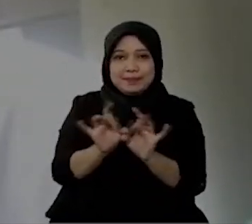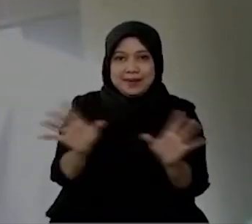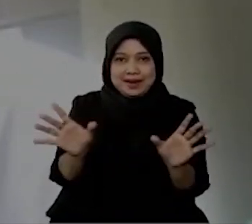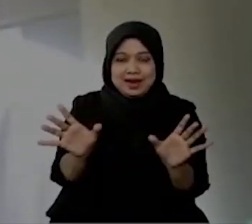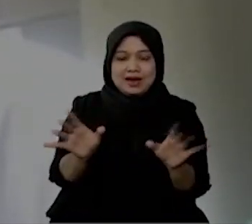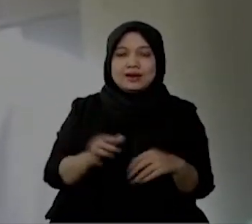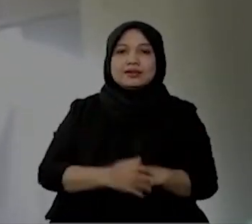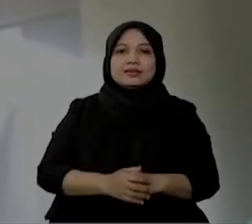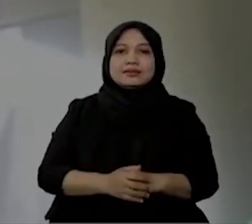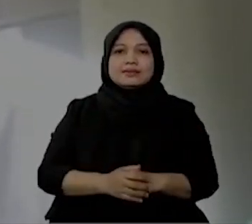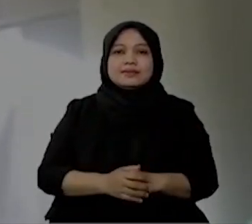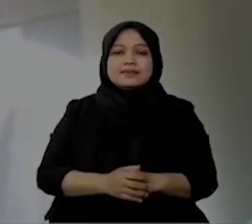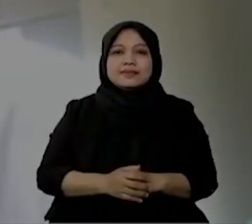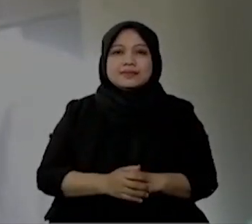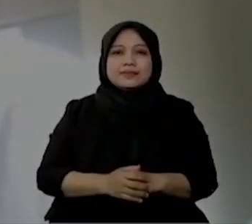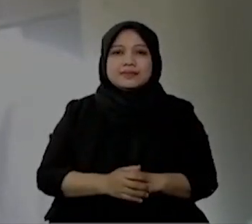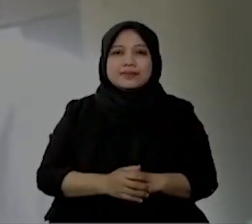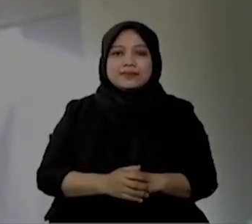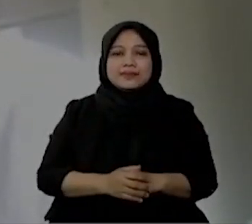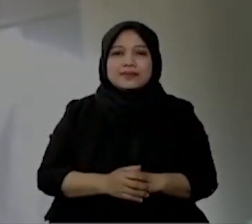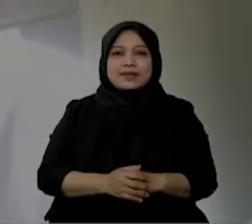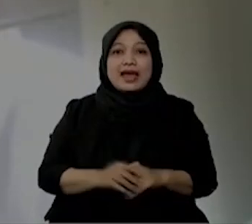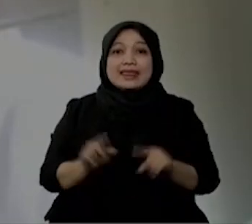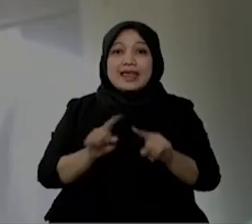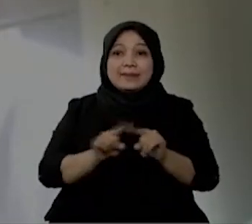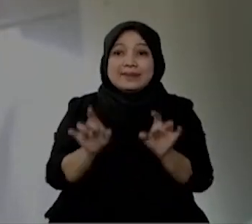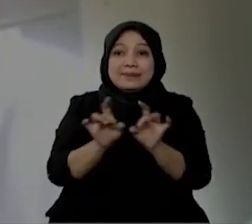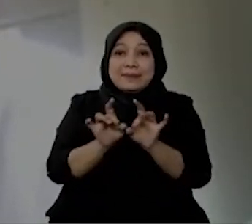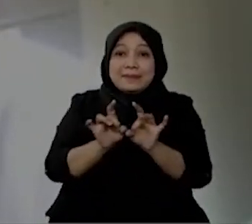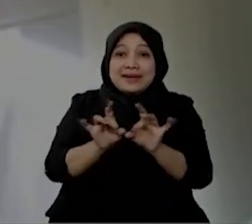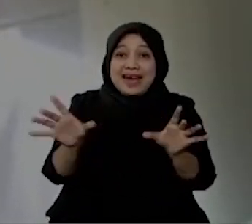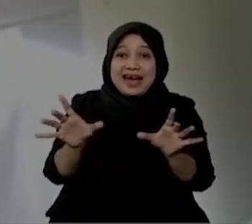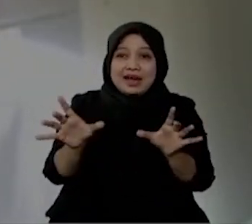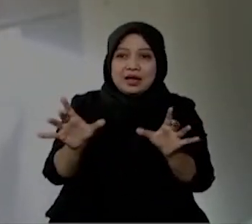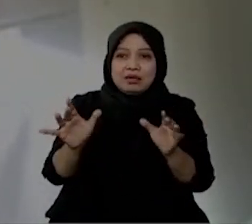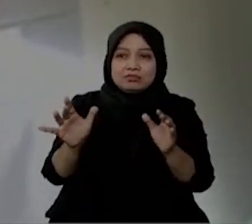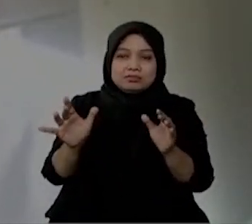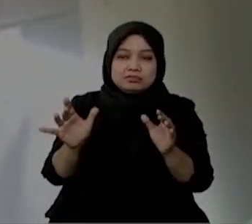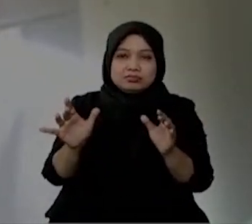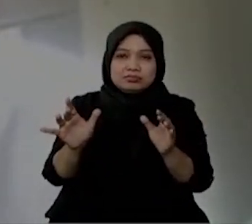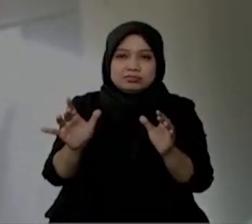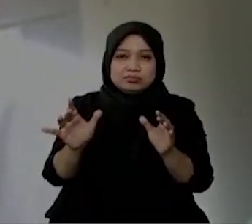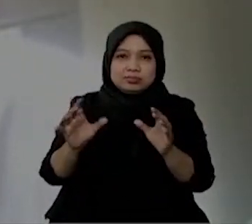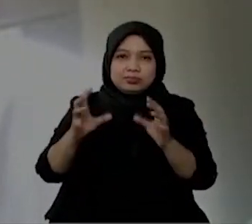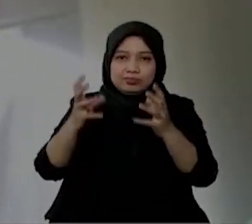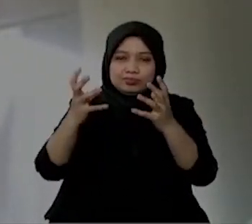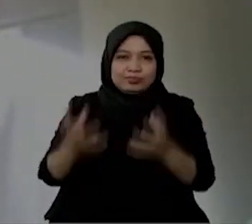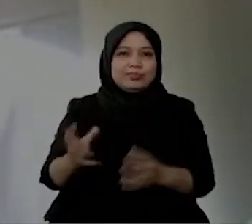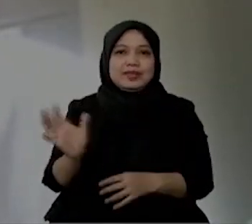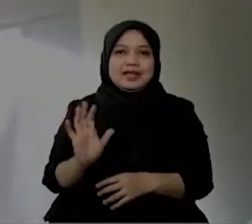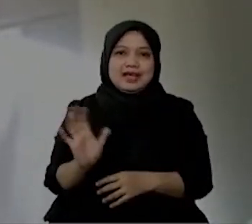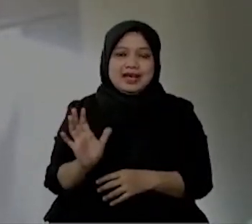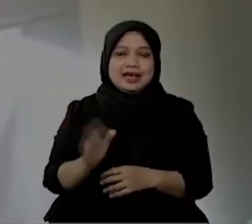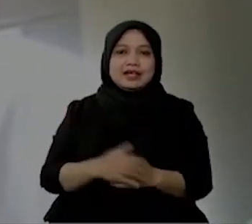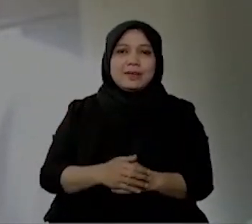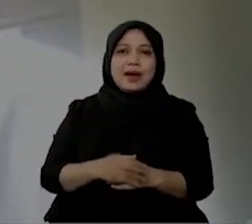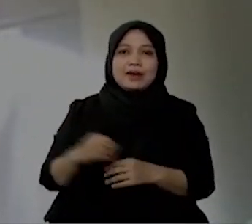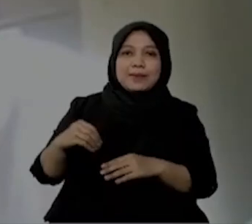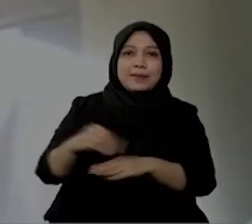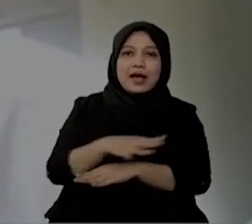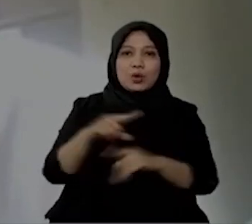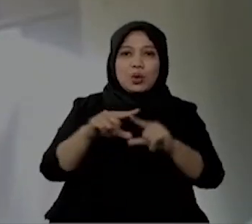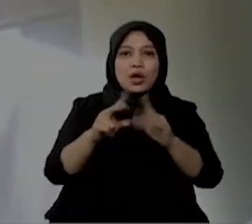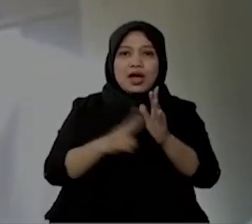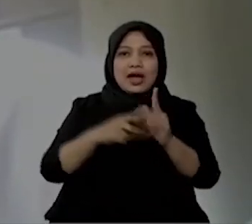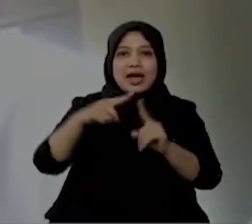perbedaan itu nampaknya belum pada yang fungsional, yang menyebabkan dia semakin ganas atau antibody atau vaksin